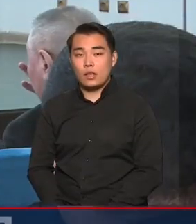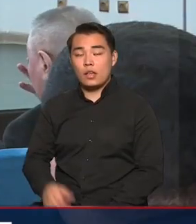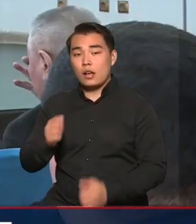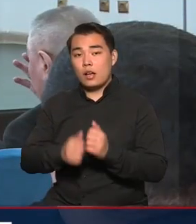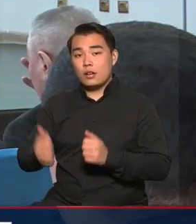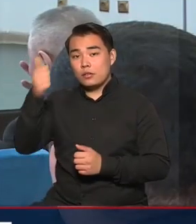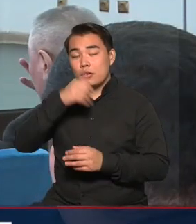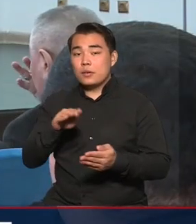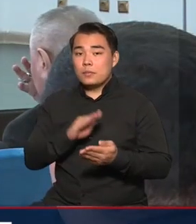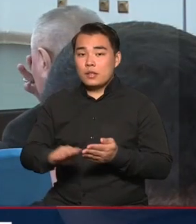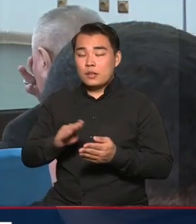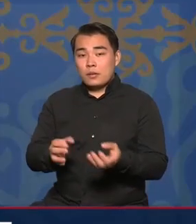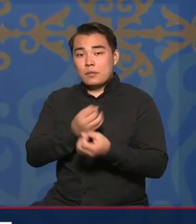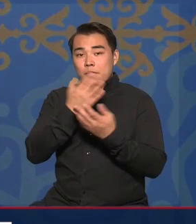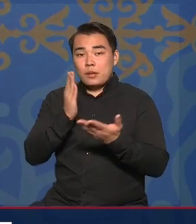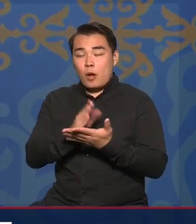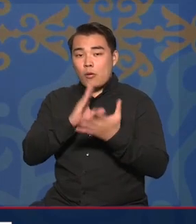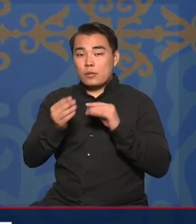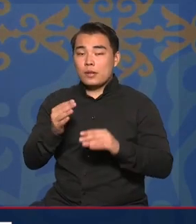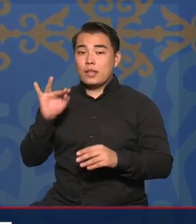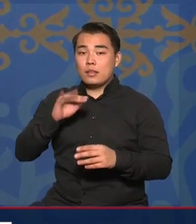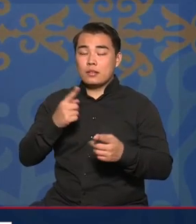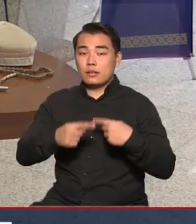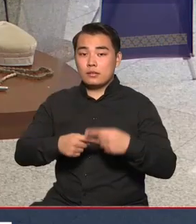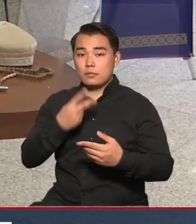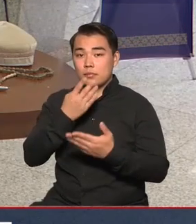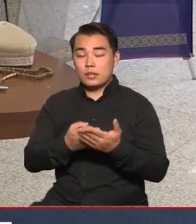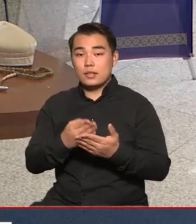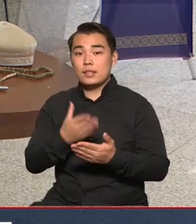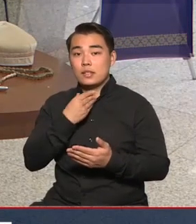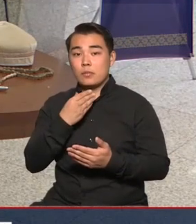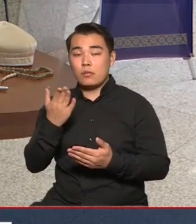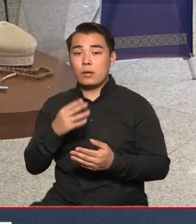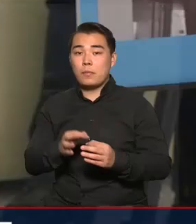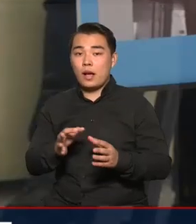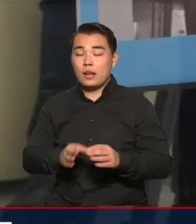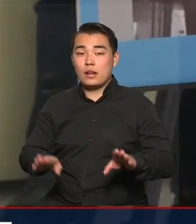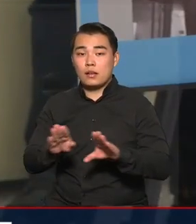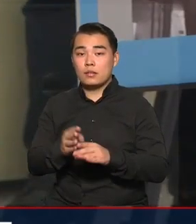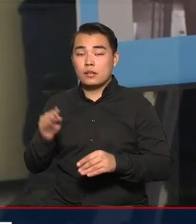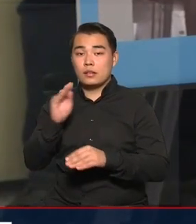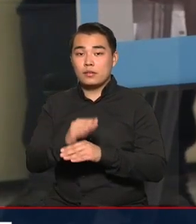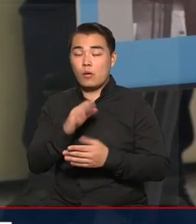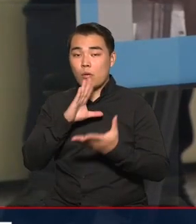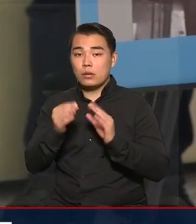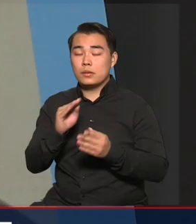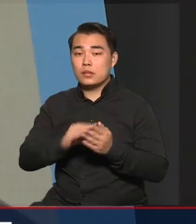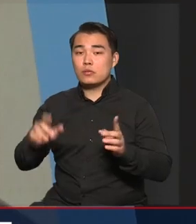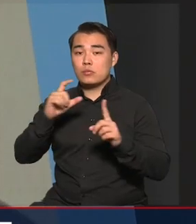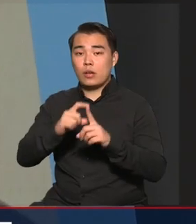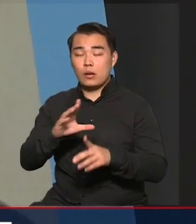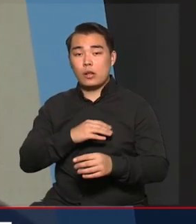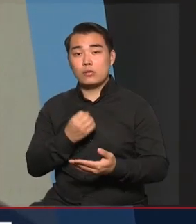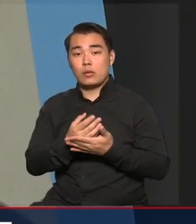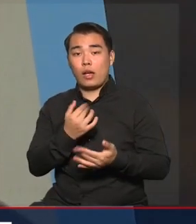Жылдары да жырлары да жарқын. Өр рухты өлеңдерімен Невада Семей полигонының жабылуына үлес қосқан сара сөздің сарбазы,